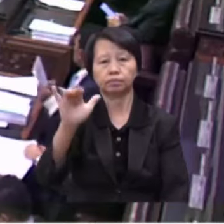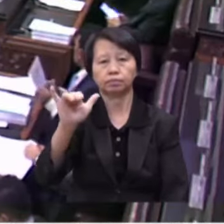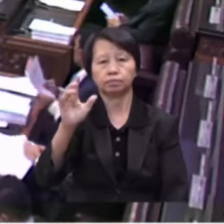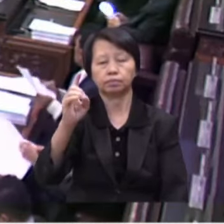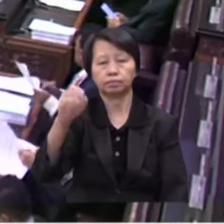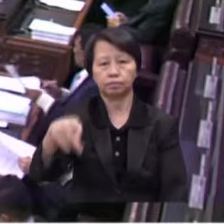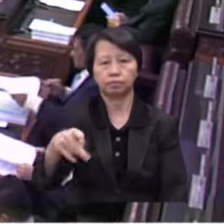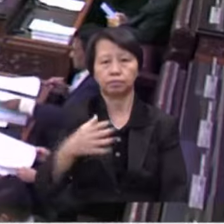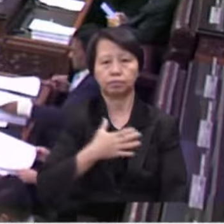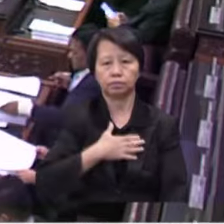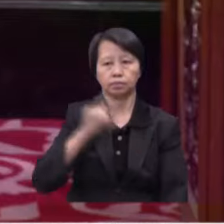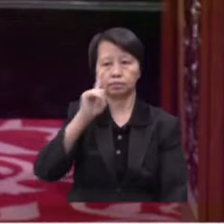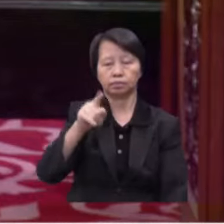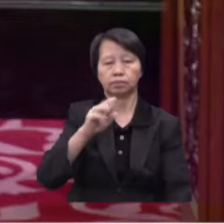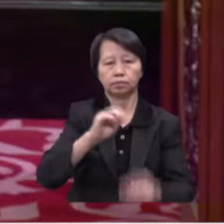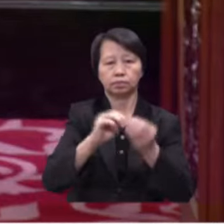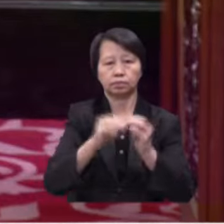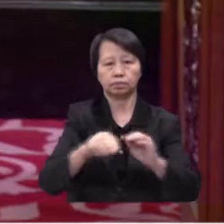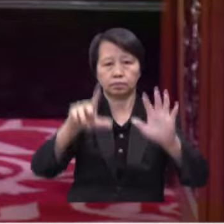jawab